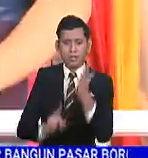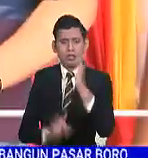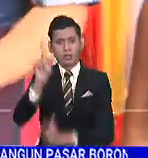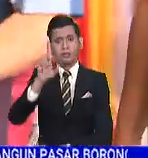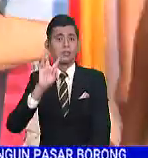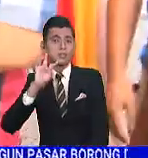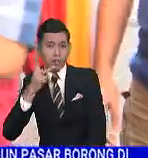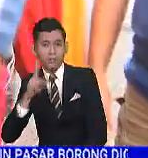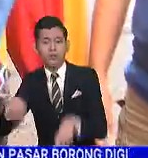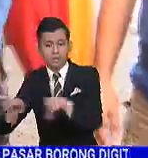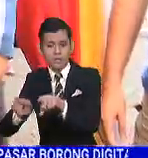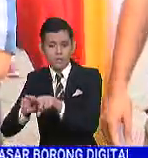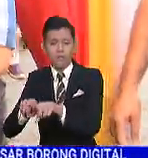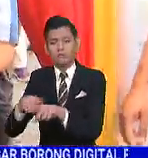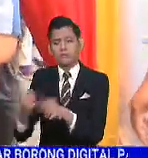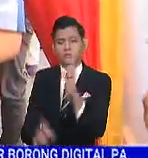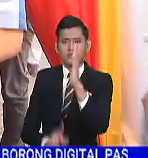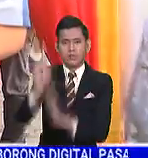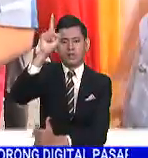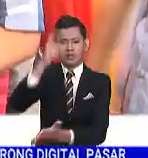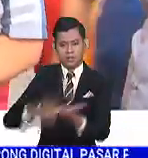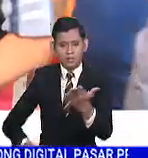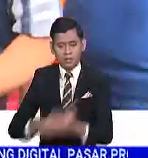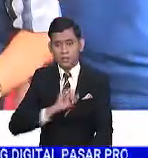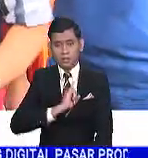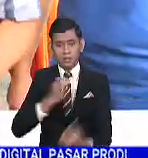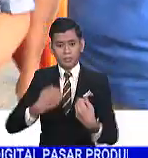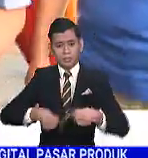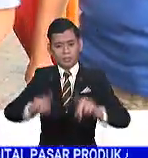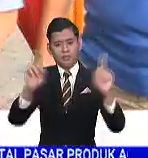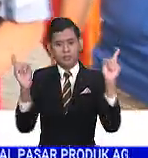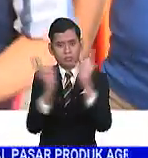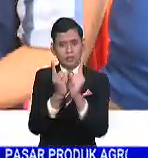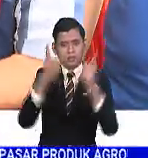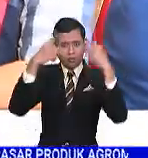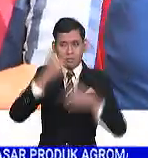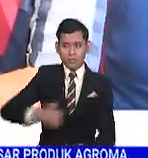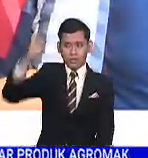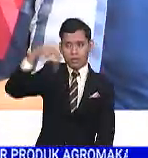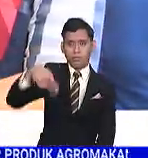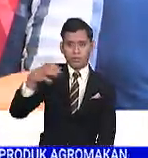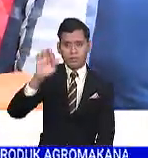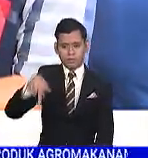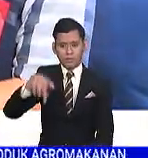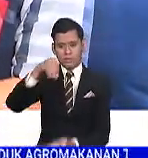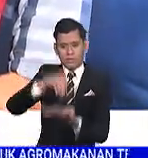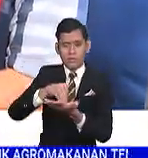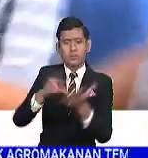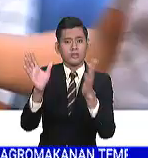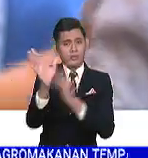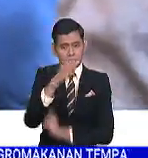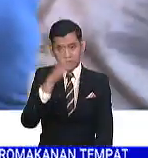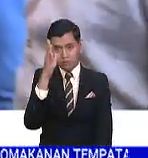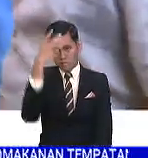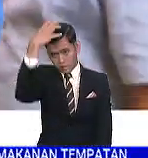naik. Saya juga berkesempatan bertemu pengarah KPDN HEP Negeri Selangor, Muhammad Zikril Azan Abdullah,